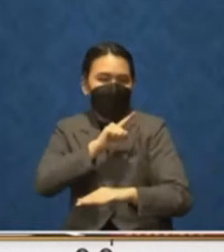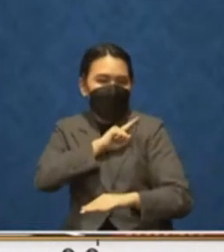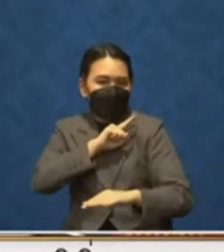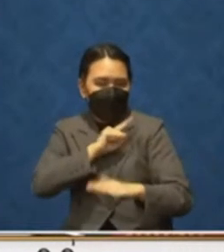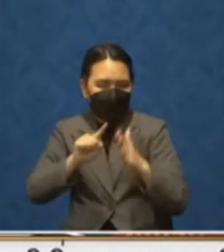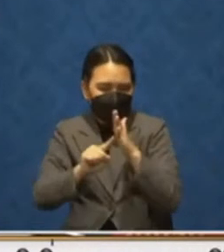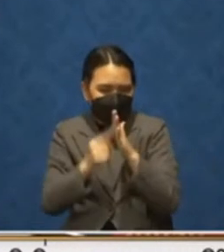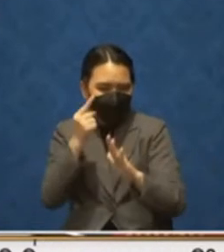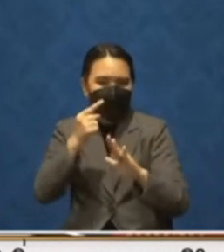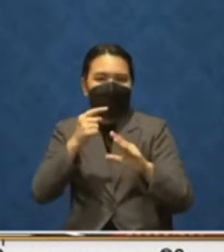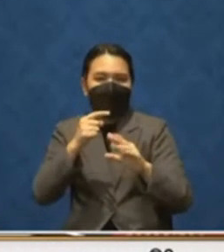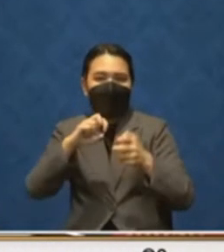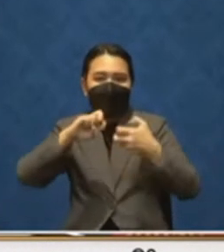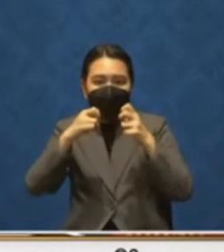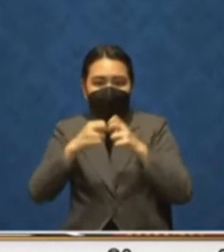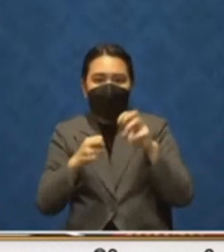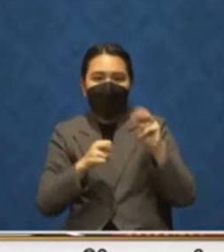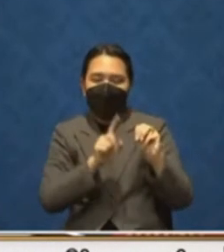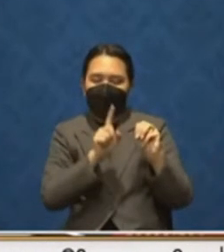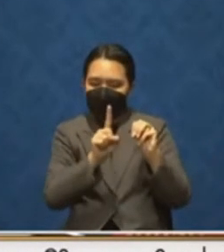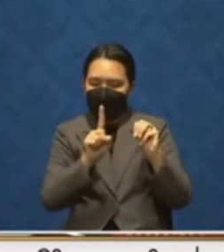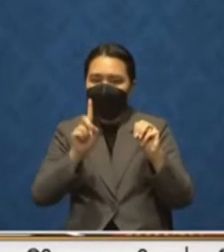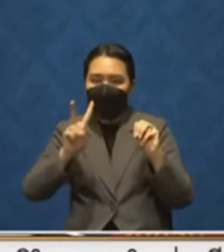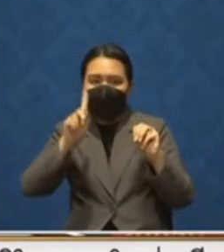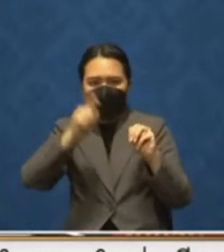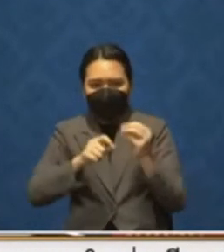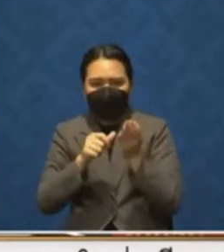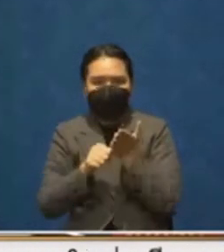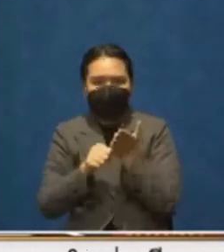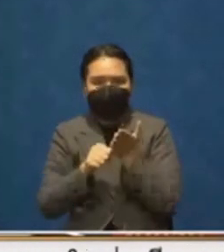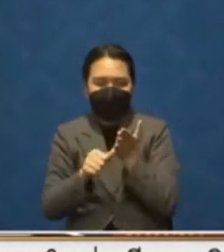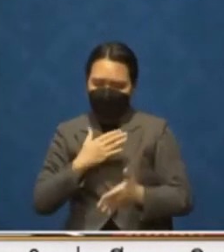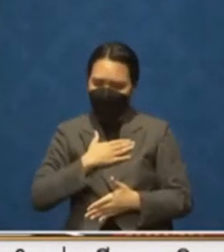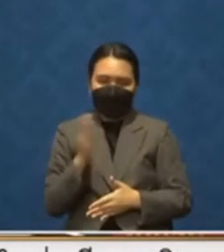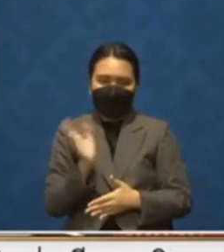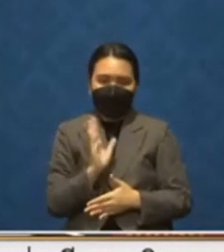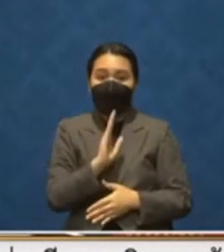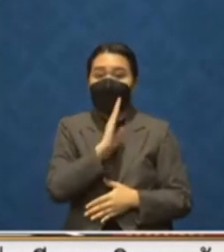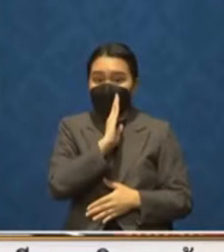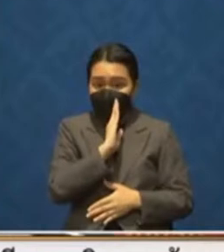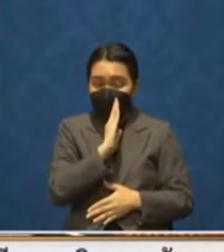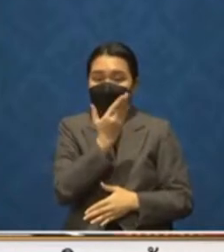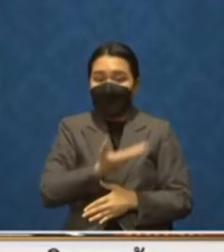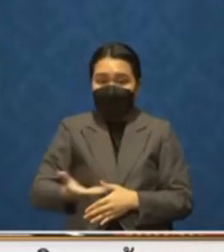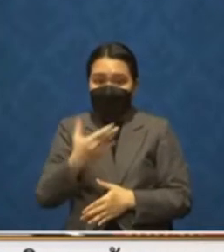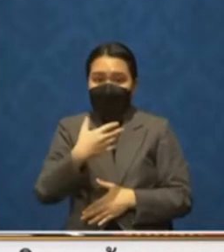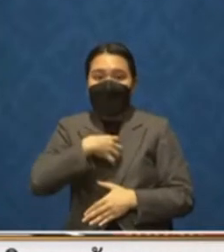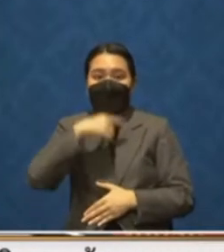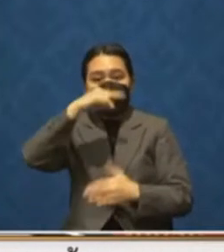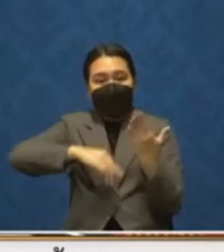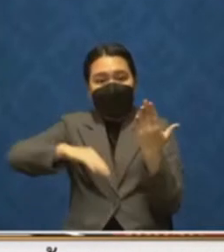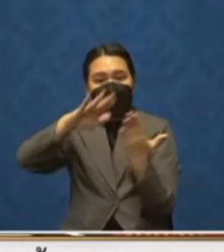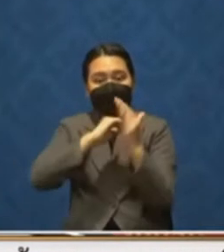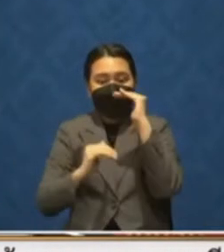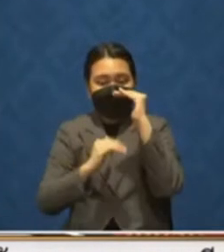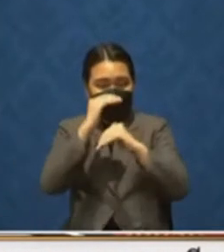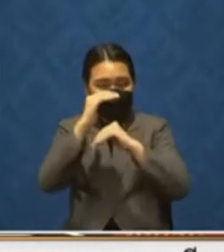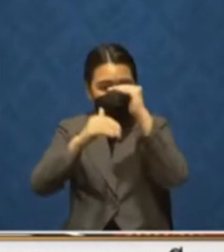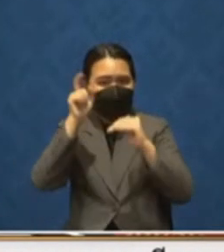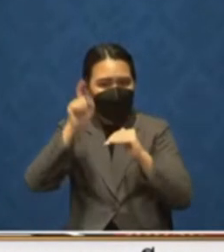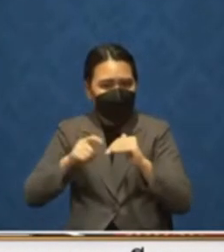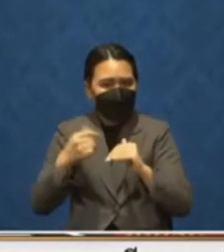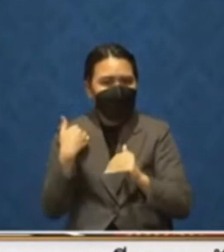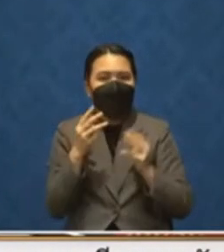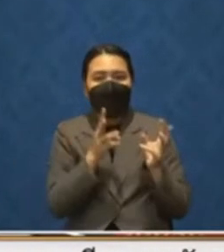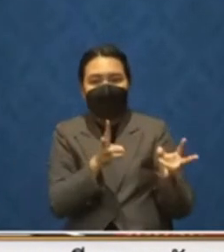ในการแก้ม112ครับไม่ใช่ผมตาที่ต้องการให้ประเทศไทยเดินหน้าต่อไม่ได้ท่านจะต้องมีกุศโลบายก็